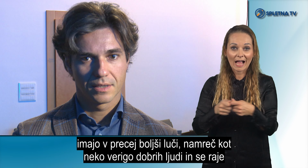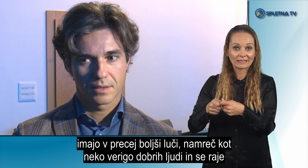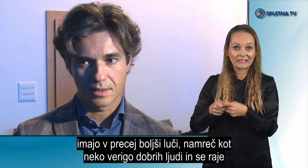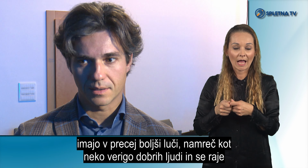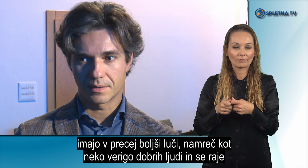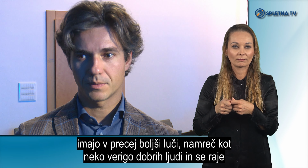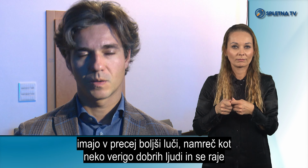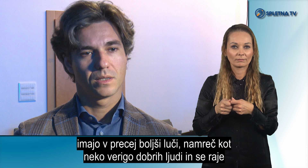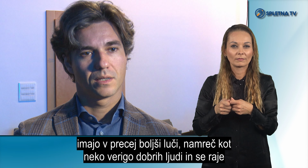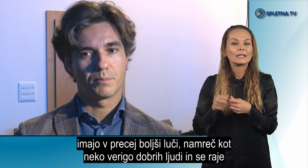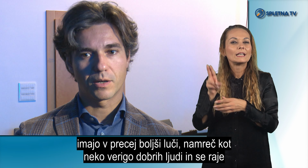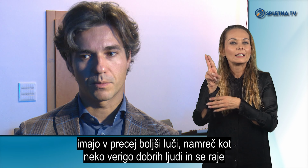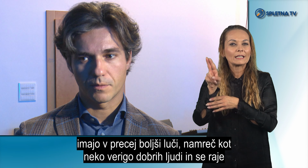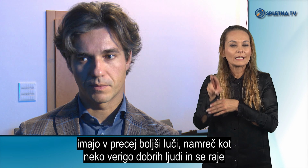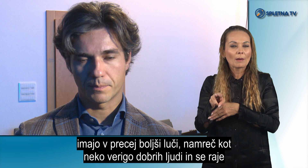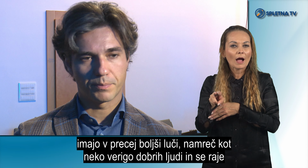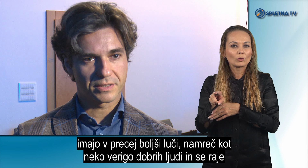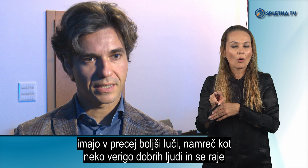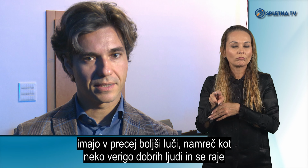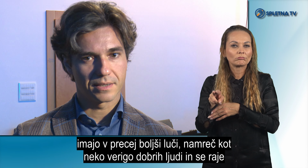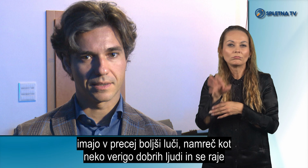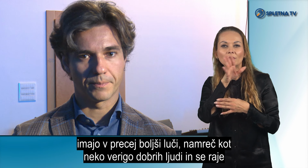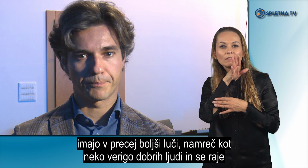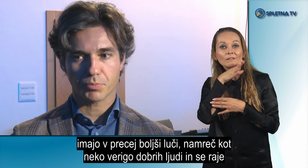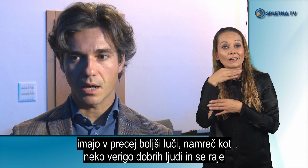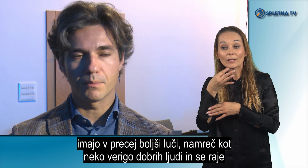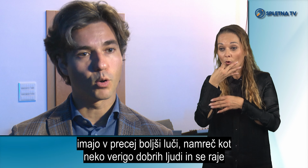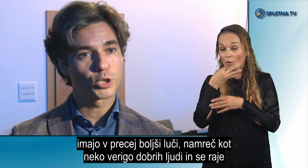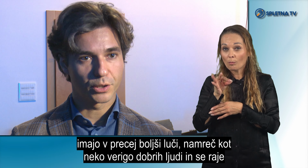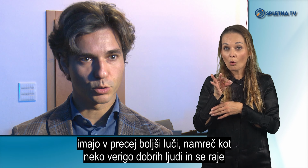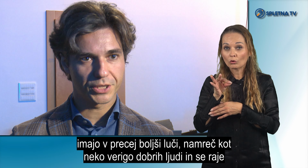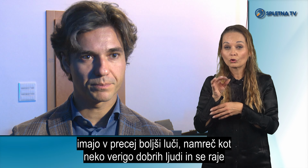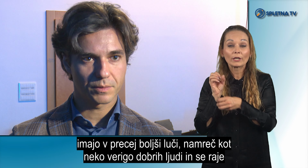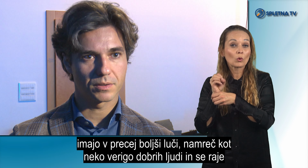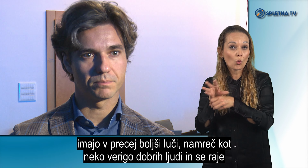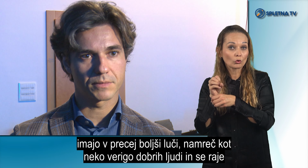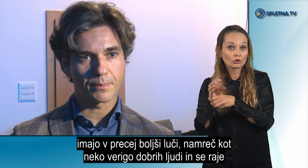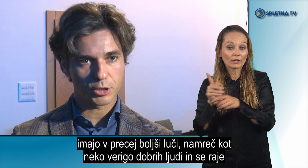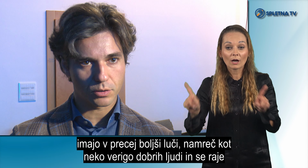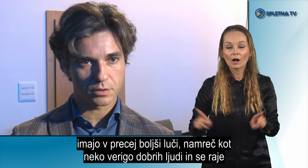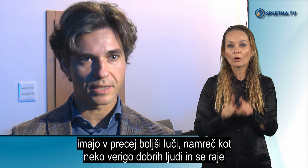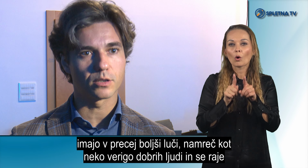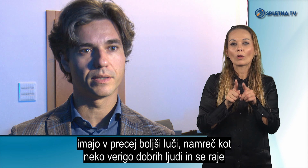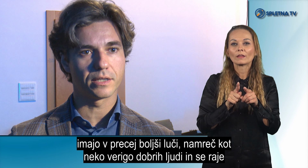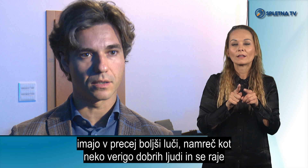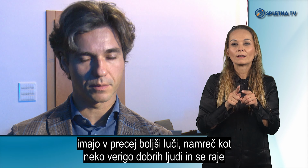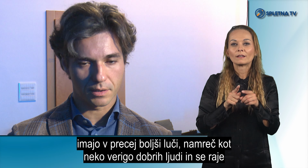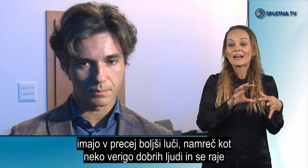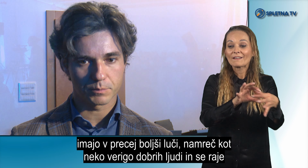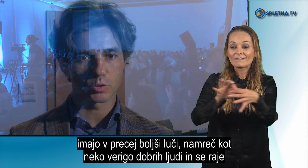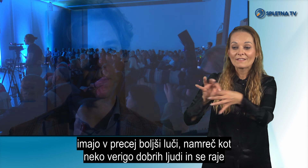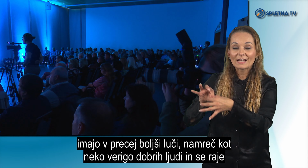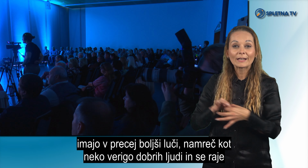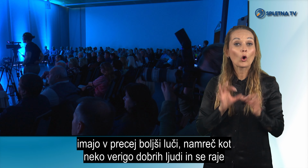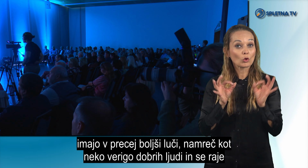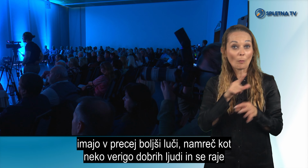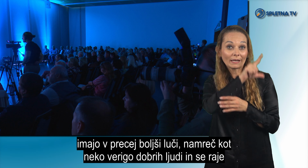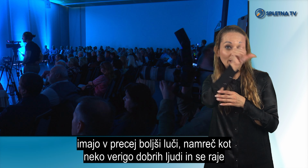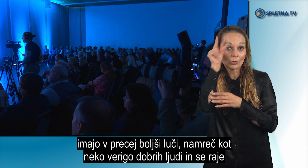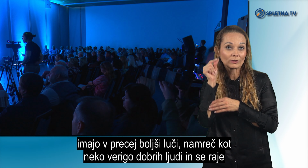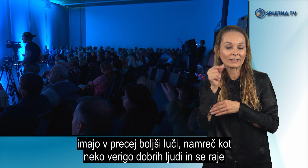organizacije imajo v precej boljši luči, namreč kot neko verigo dobrih